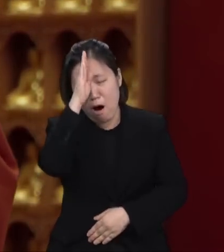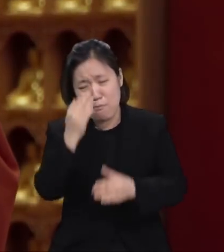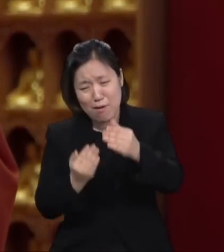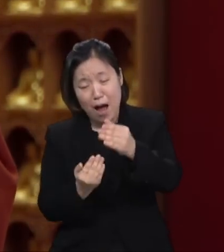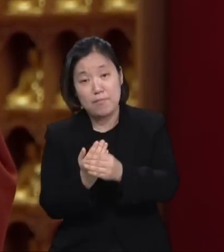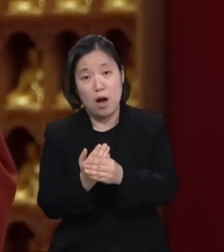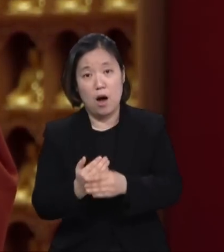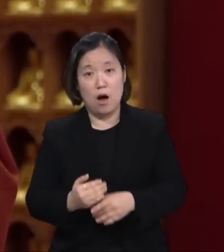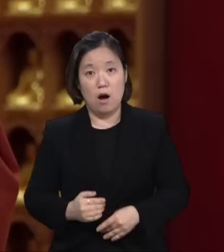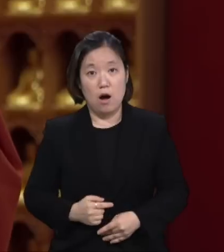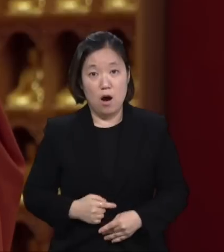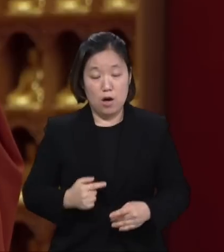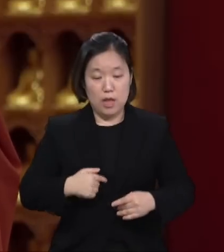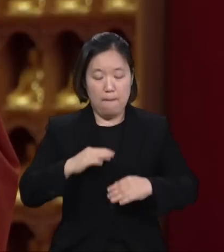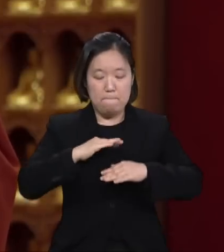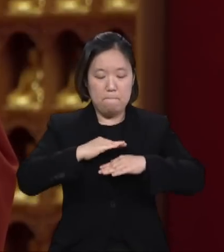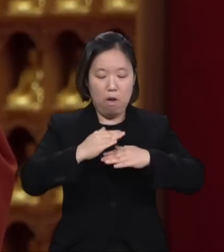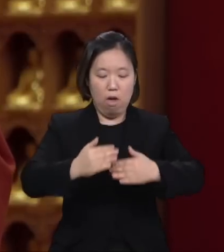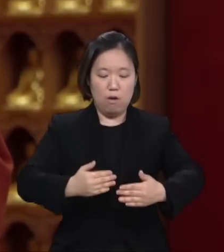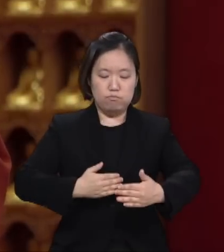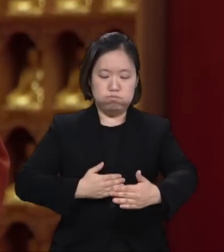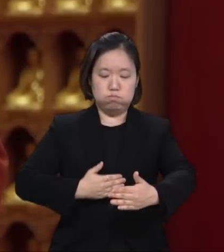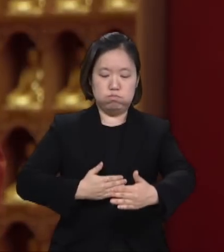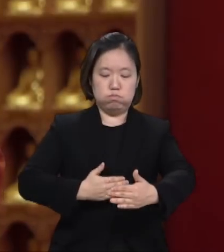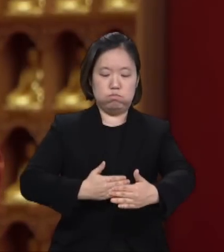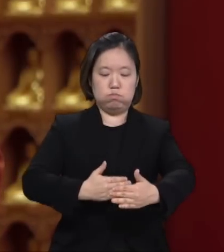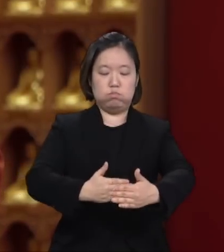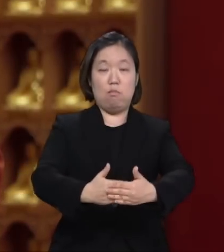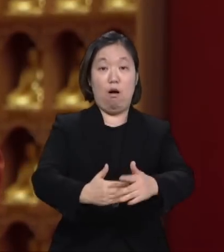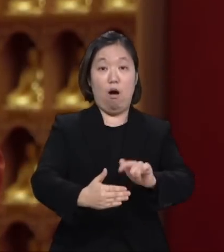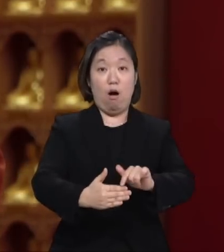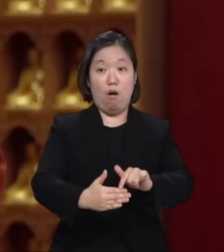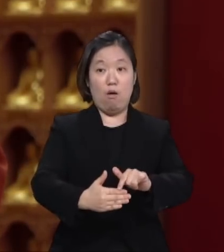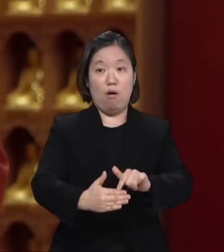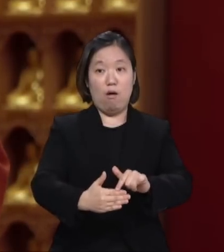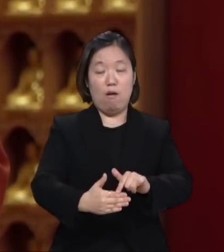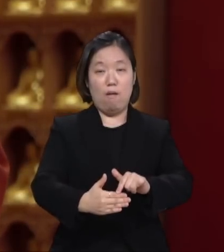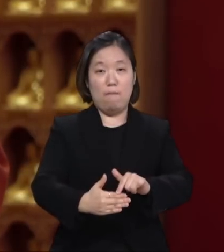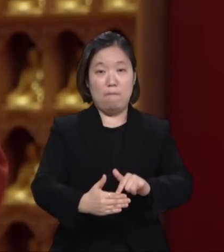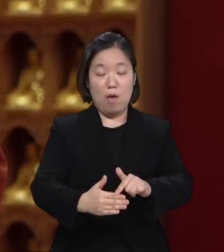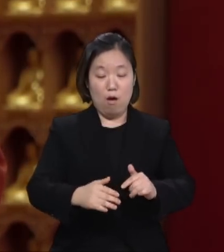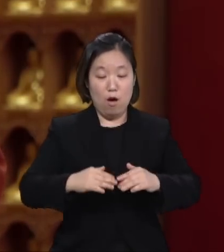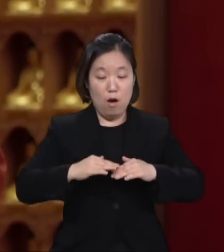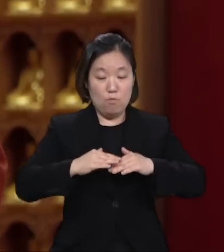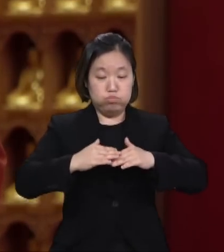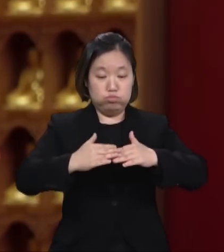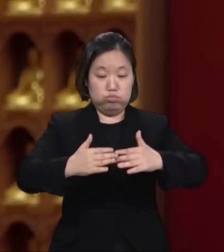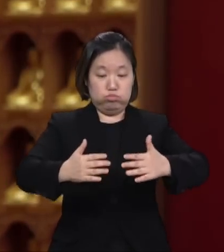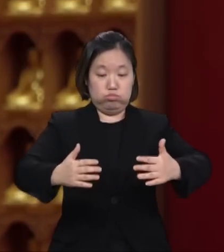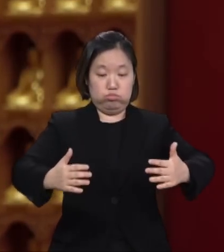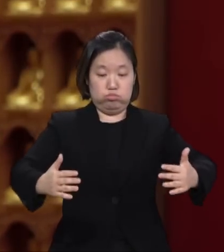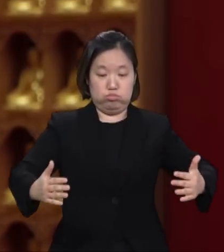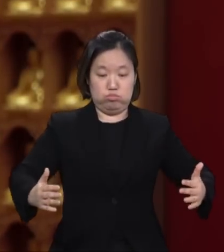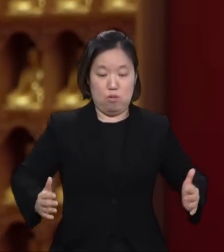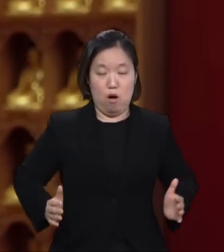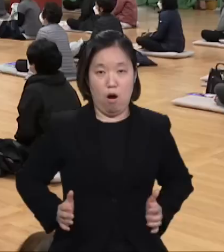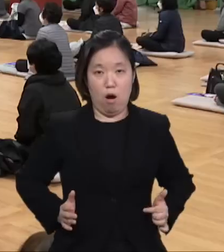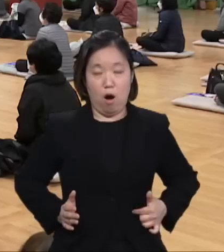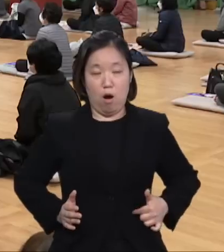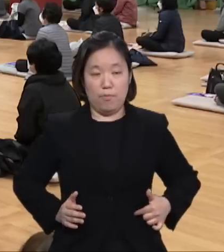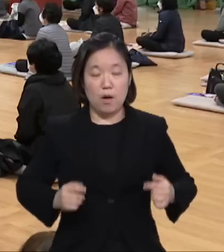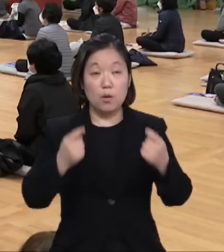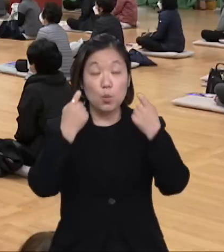우리 막 복수천다고 하죠 복수가 그 배에 산더미 마냥 배가 부풀어 가지고 온몸에